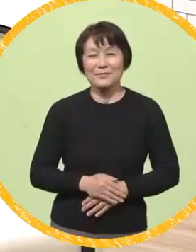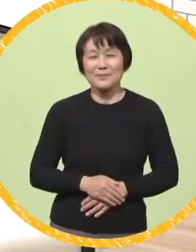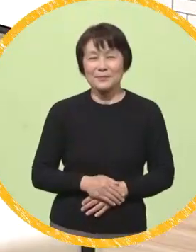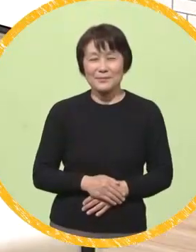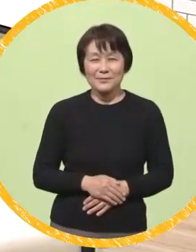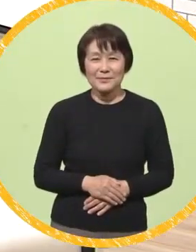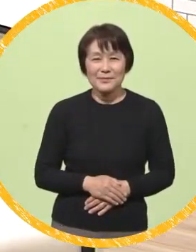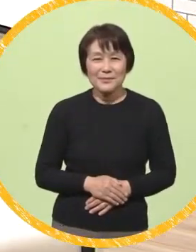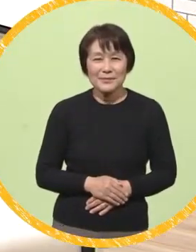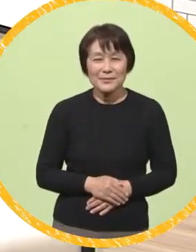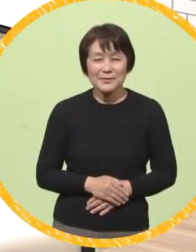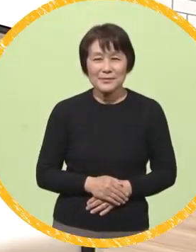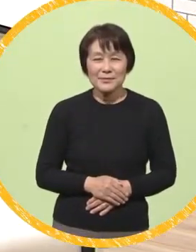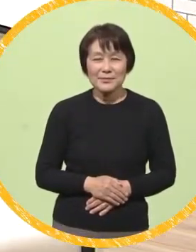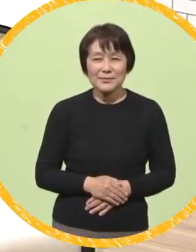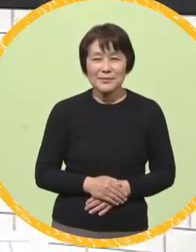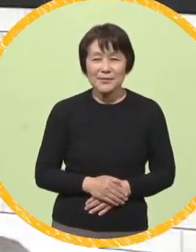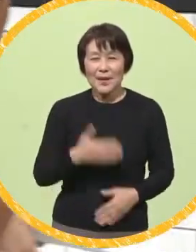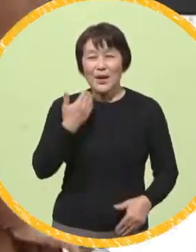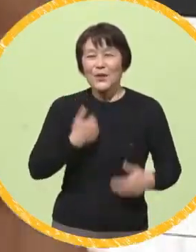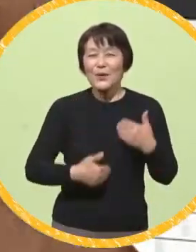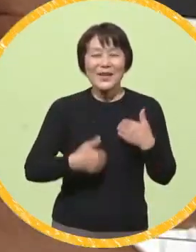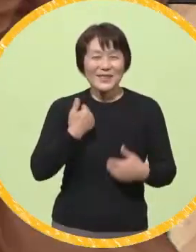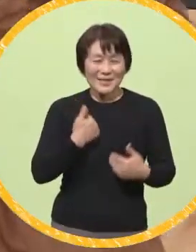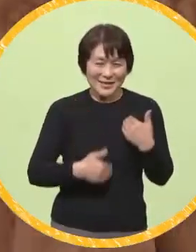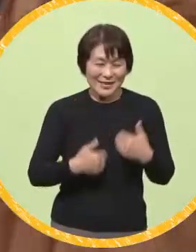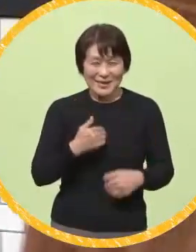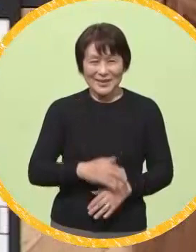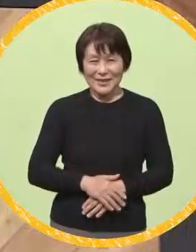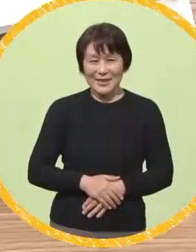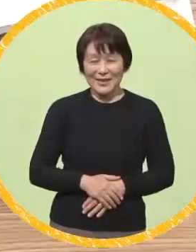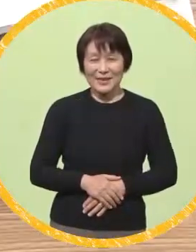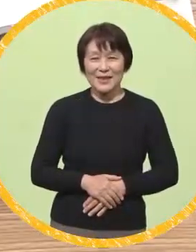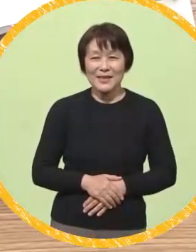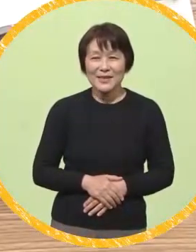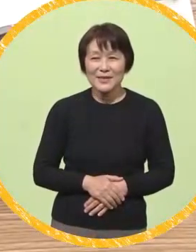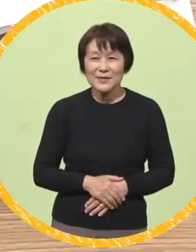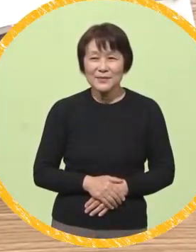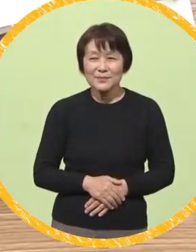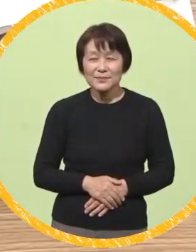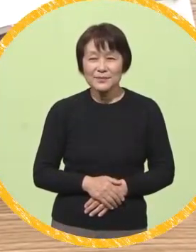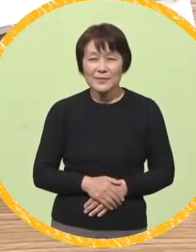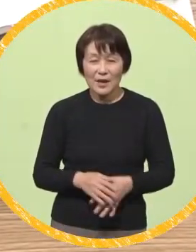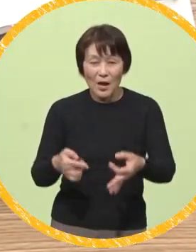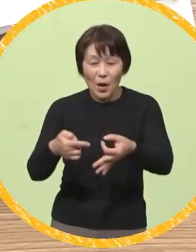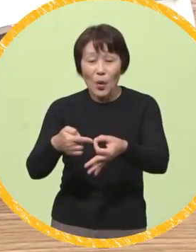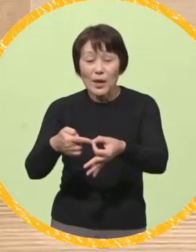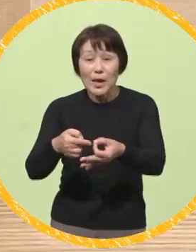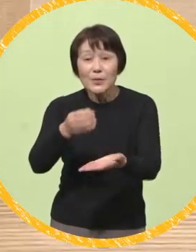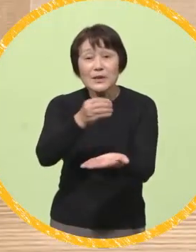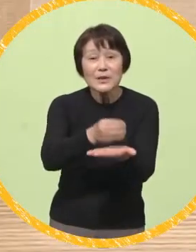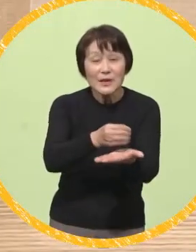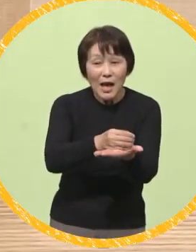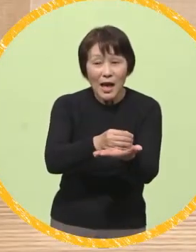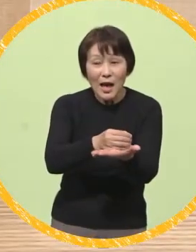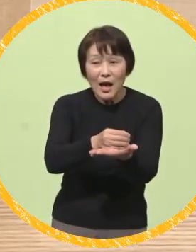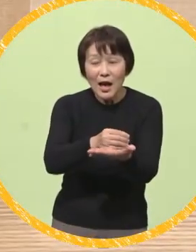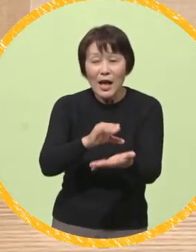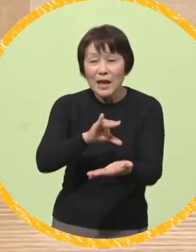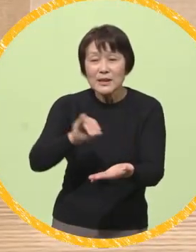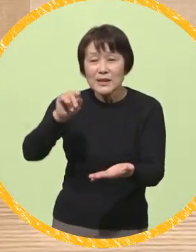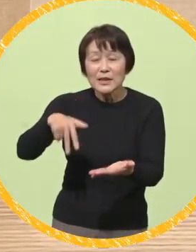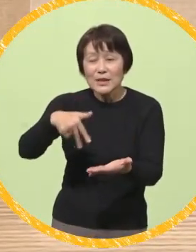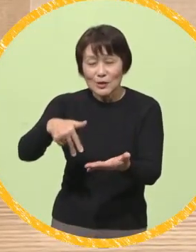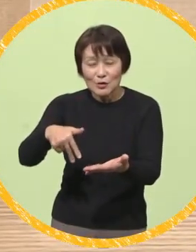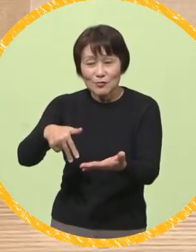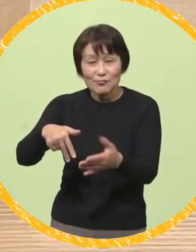。 行きましょう。 嬉しい、 ありますよ。 これで用意しなかったらもうた オリーブ茶、うん、あとねクリームチーズの新